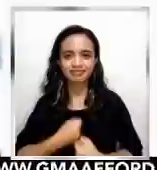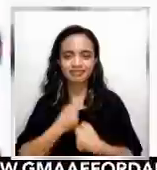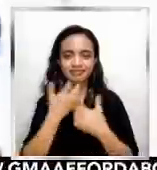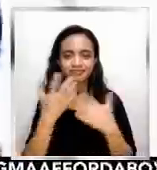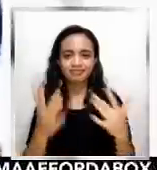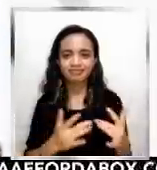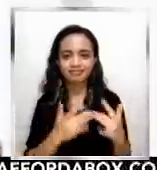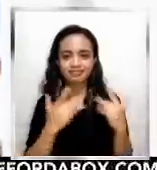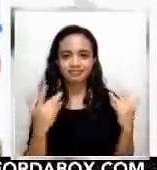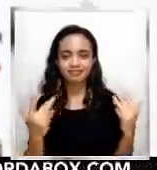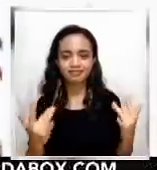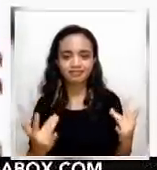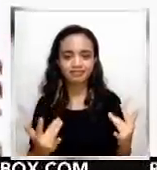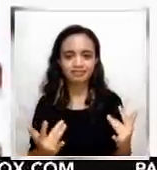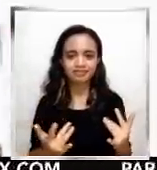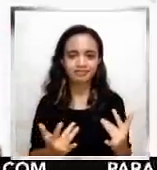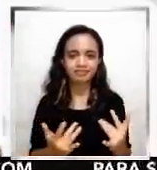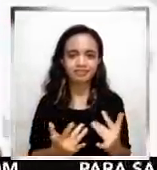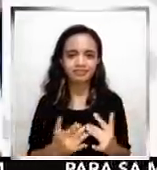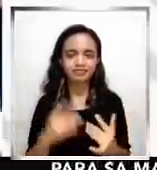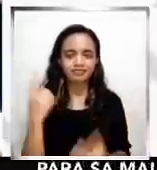puso.